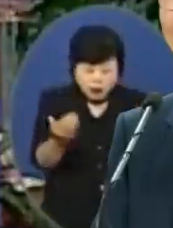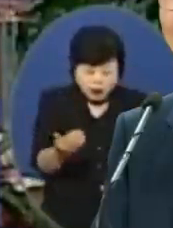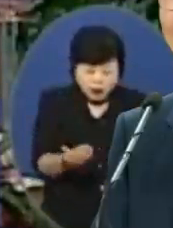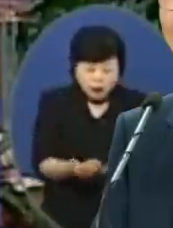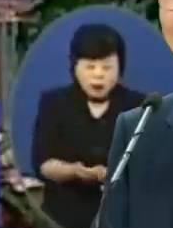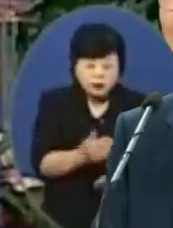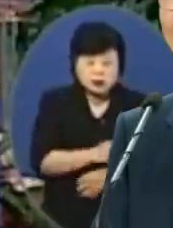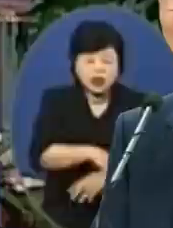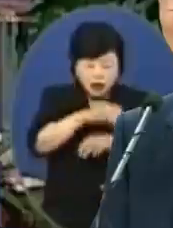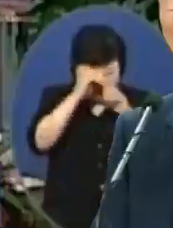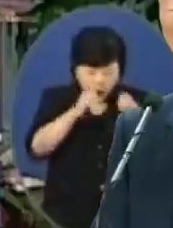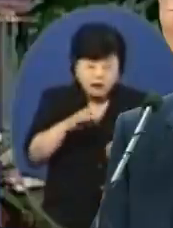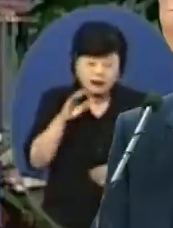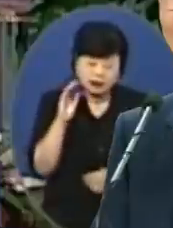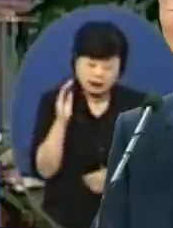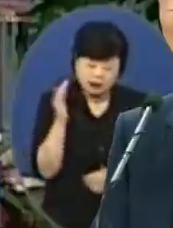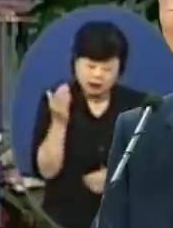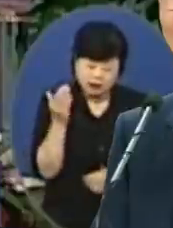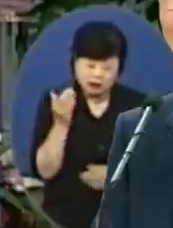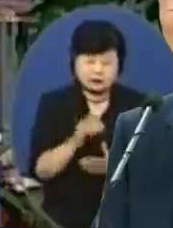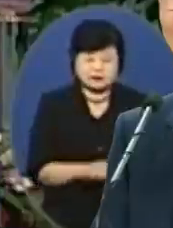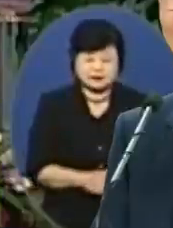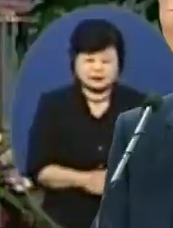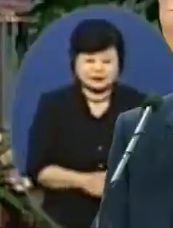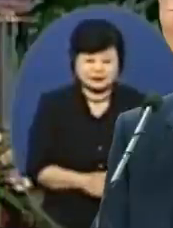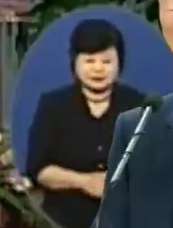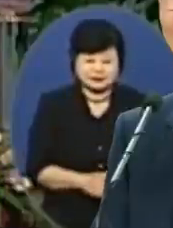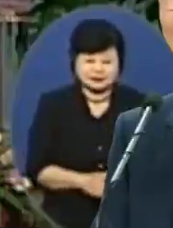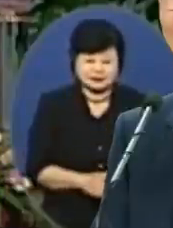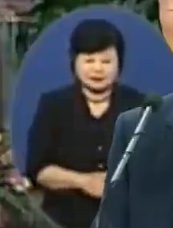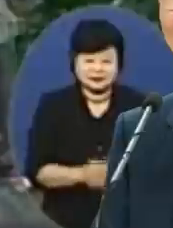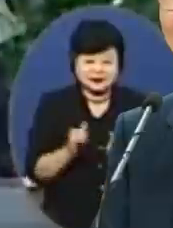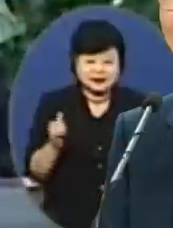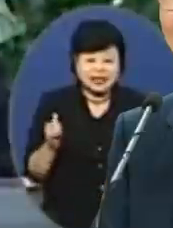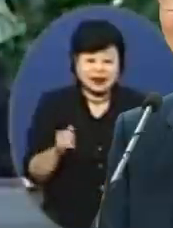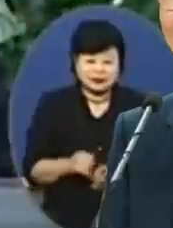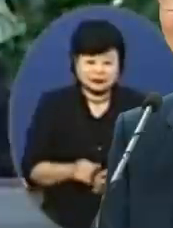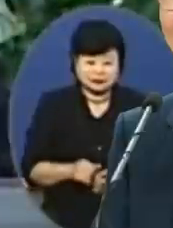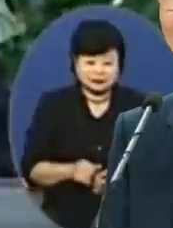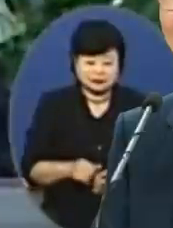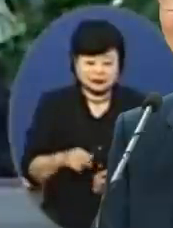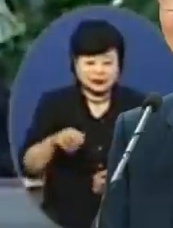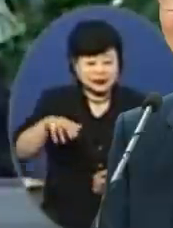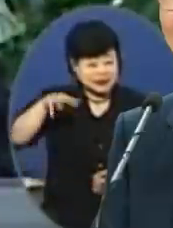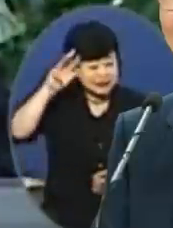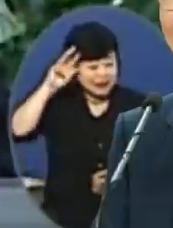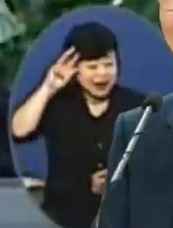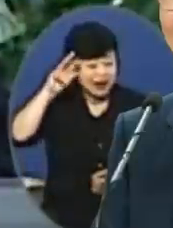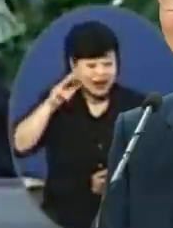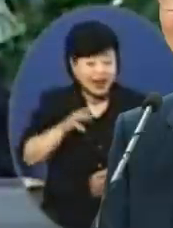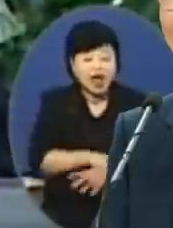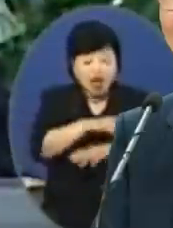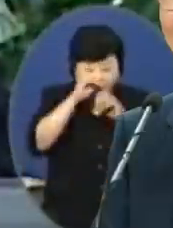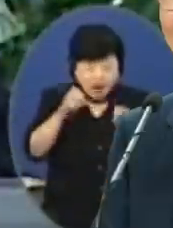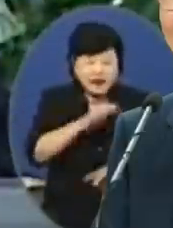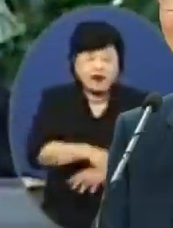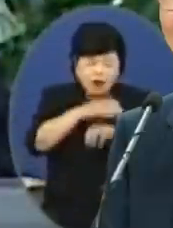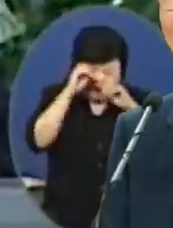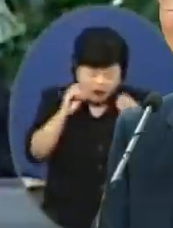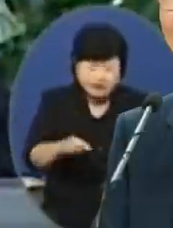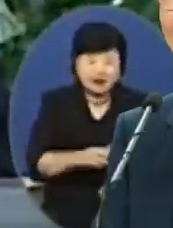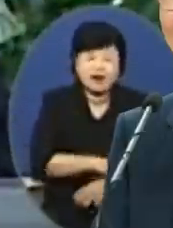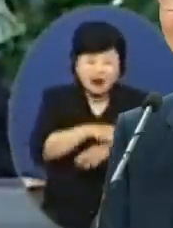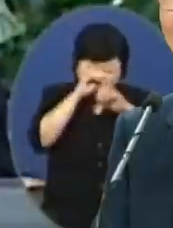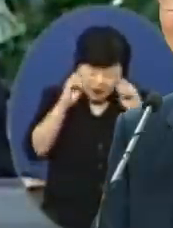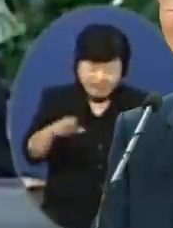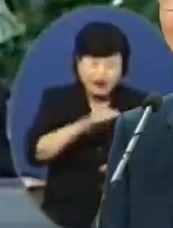헛되고 헛되니 모든 것이 헛되도다. 이 사람 철학은 간단해요. 헛되고 헛되니 또 헛되고